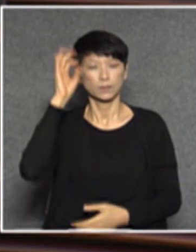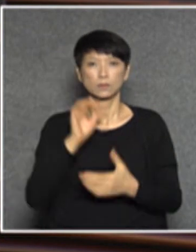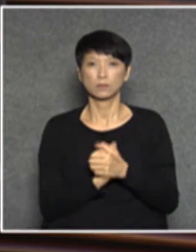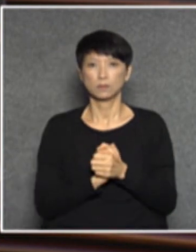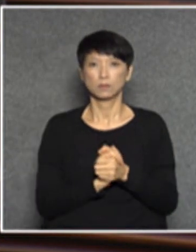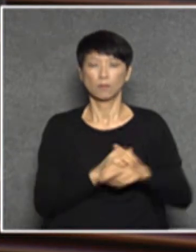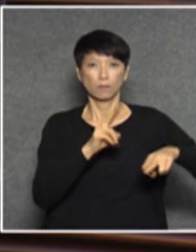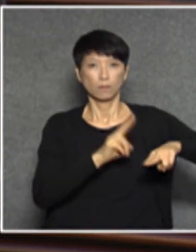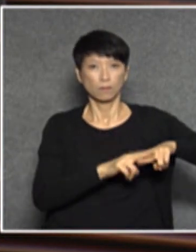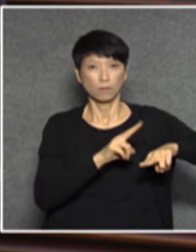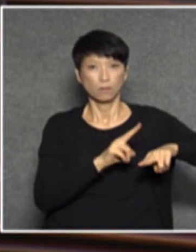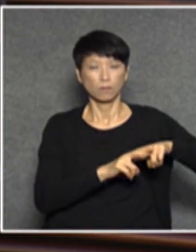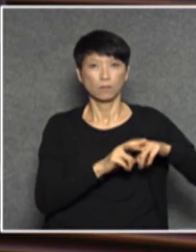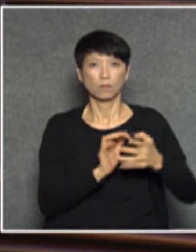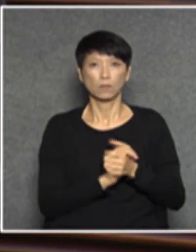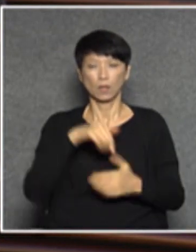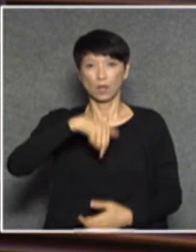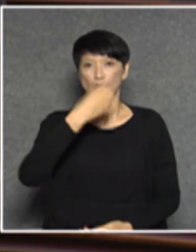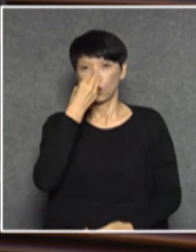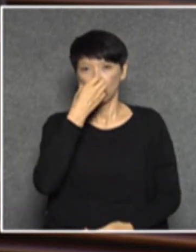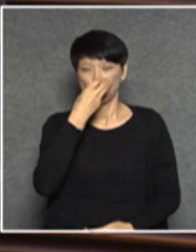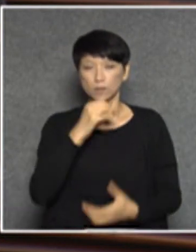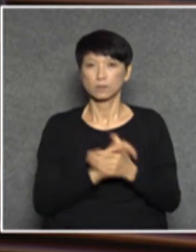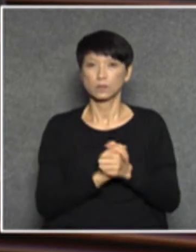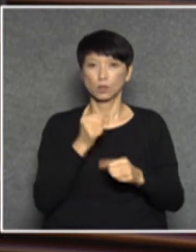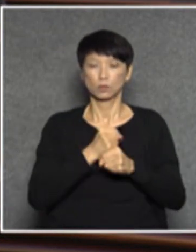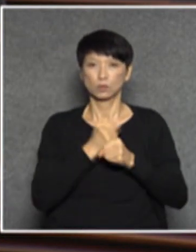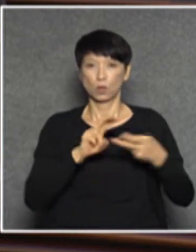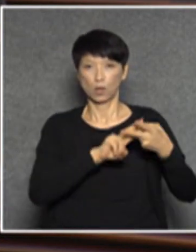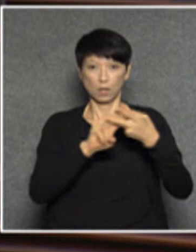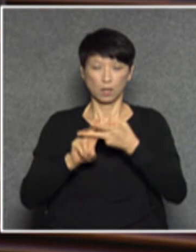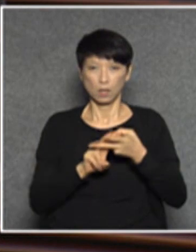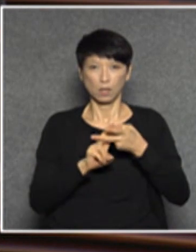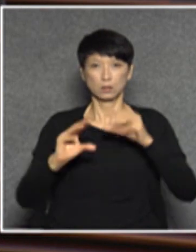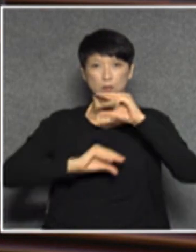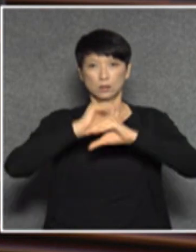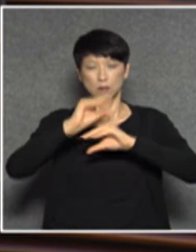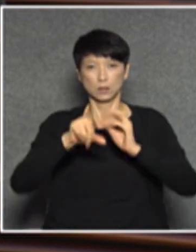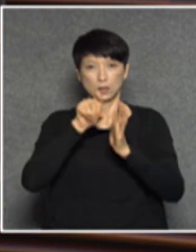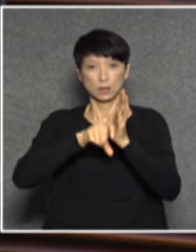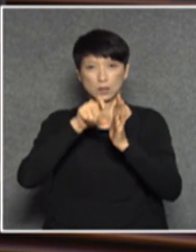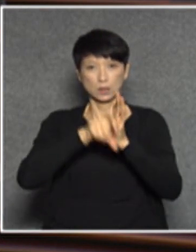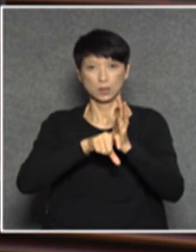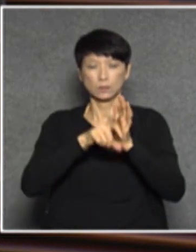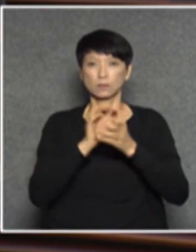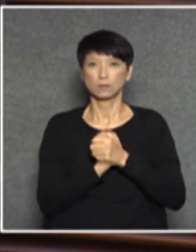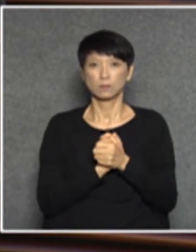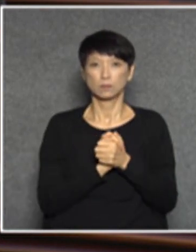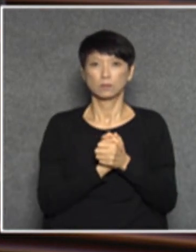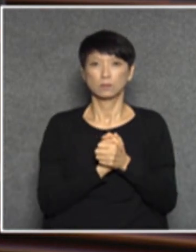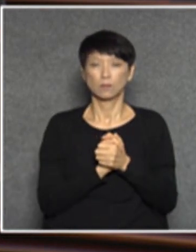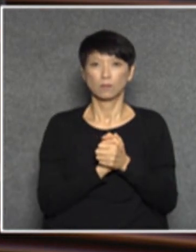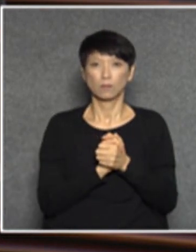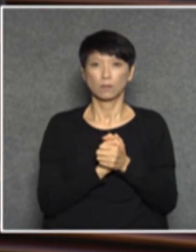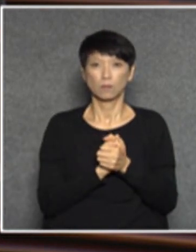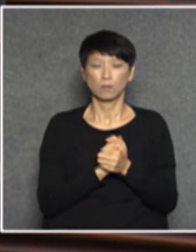中央政府爭取在香港是作為這個亞洲基礎設施投資銀行，即亞投行的一個不單止是地區的總